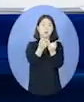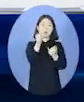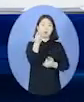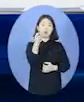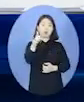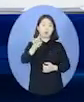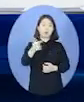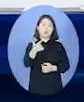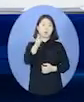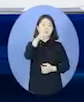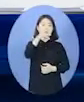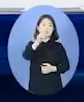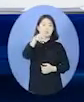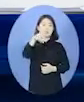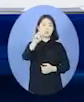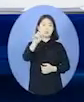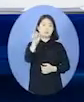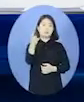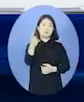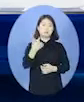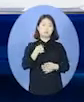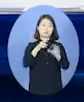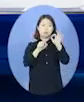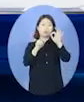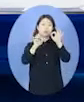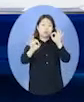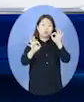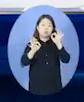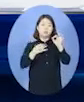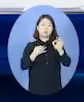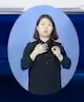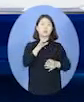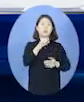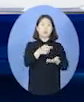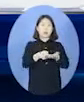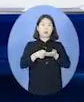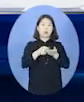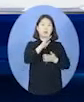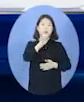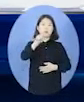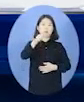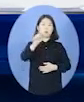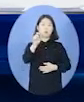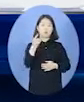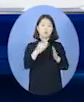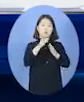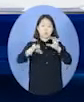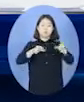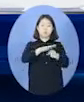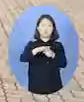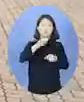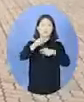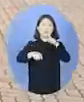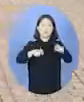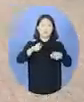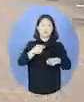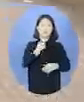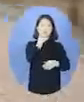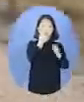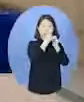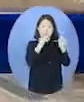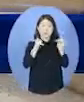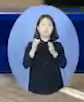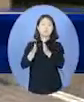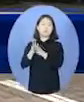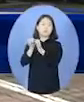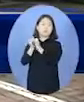천안시민문화여성회관 수강생자치회는 지난 11일 알뜰바자회를 열고 이웃사랑 실천에 동참했습니다. 수강생과